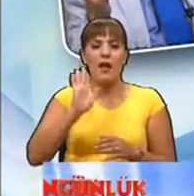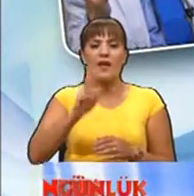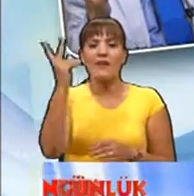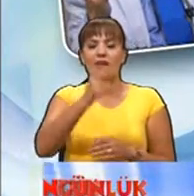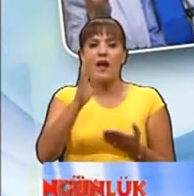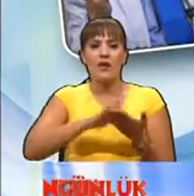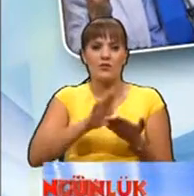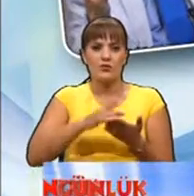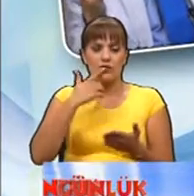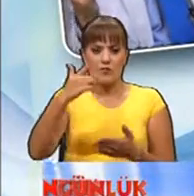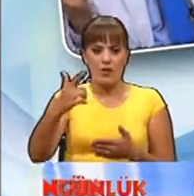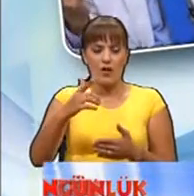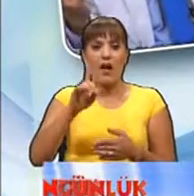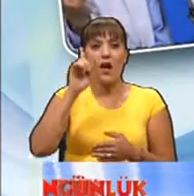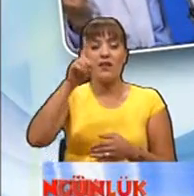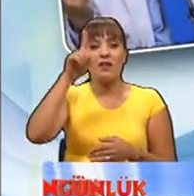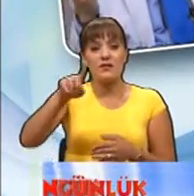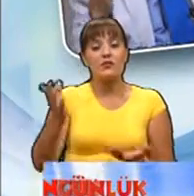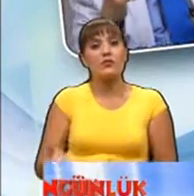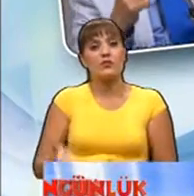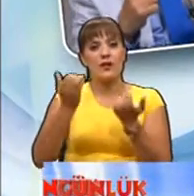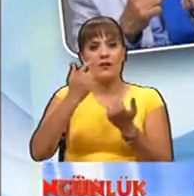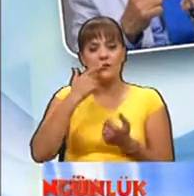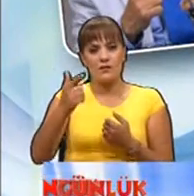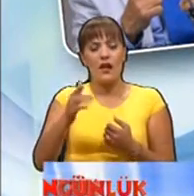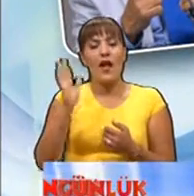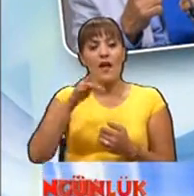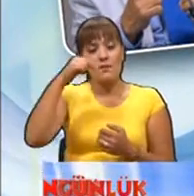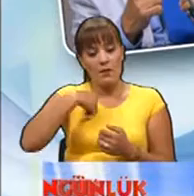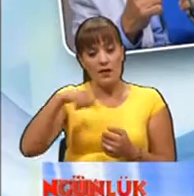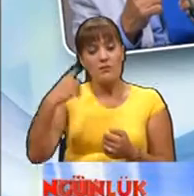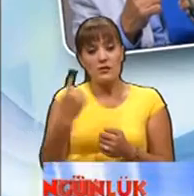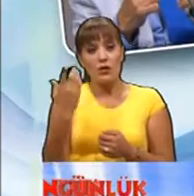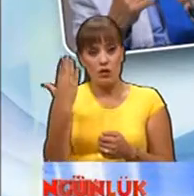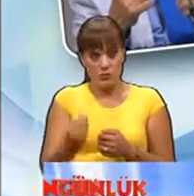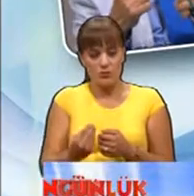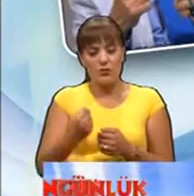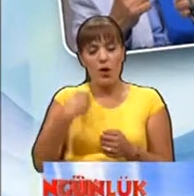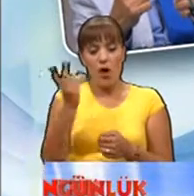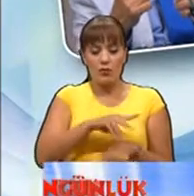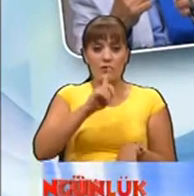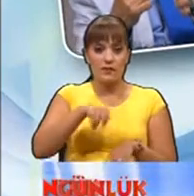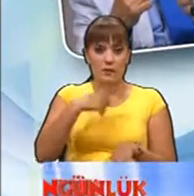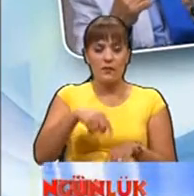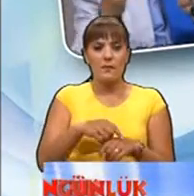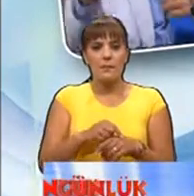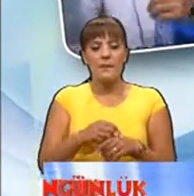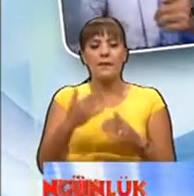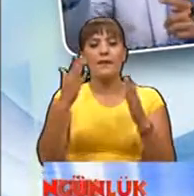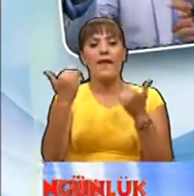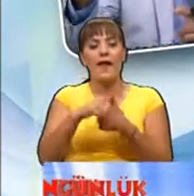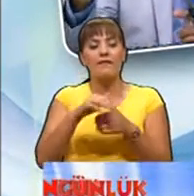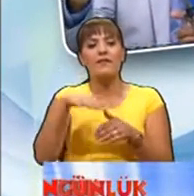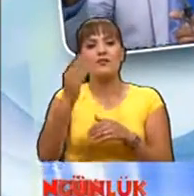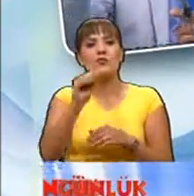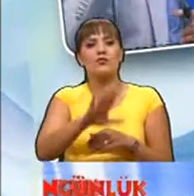iki arkadaşım diyor, Allah sizi kurtarsın. Eğer bana bir şey olur ise öldüğümde evlilik